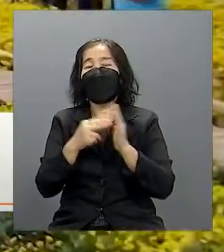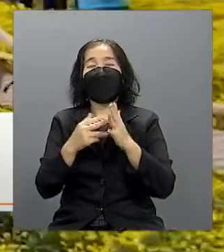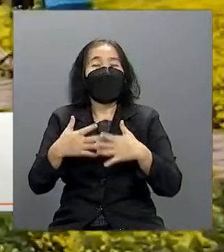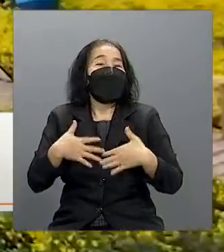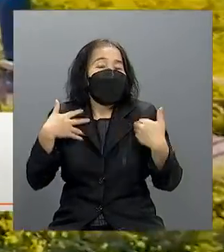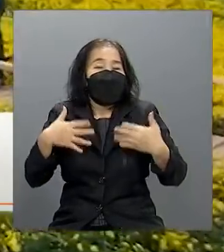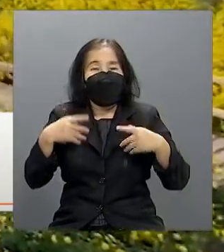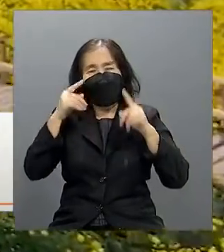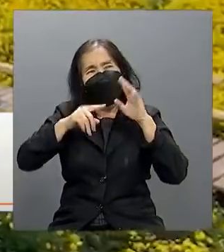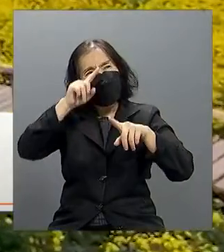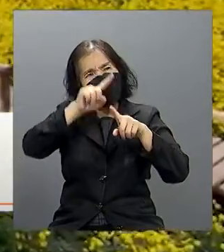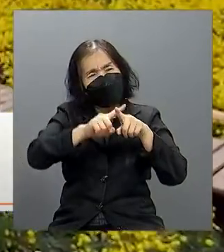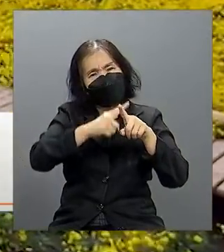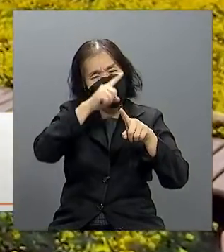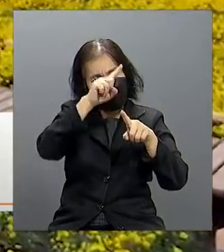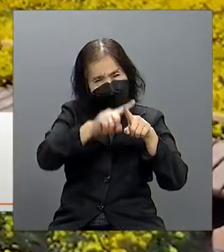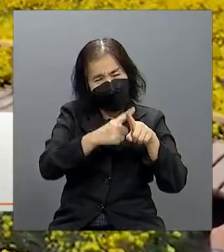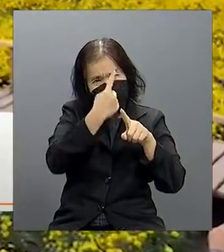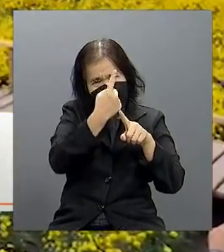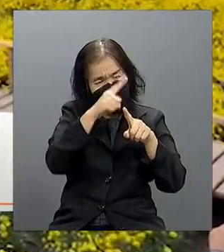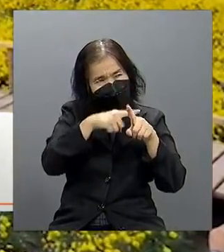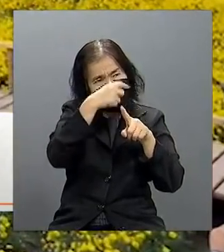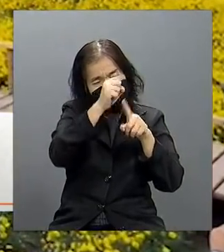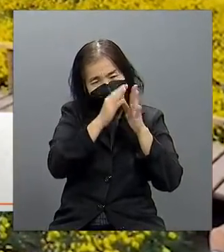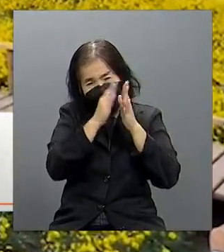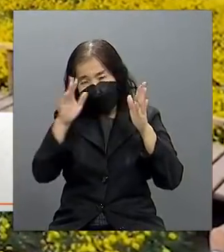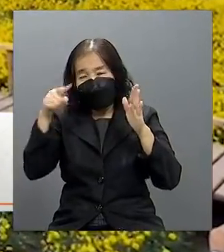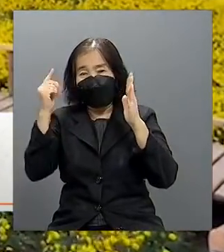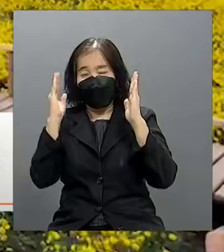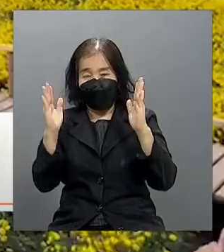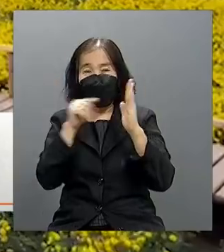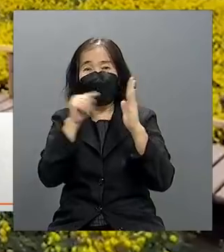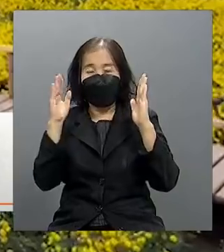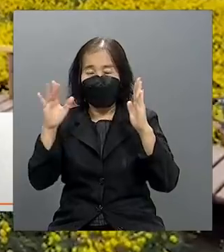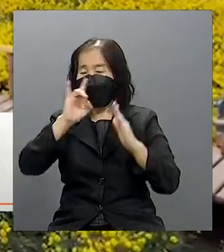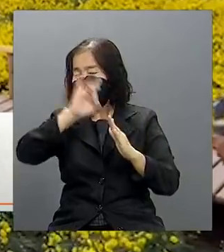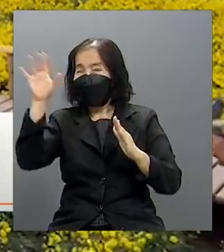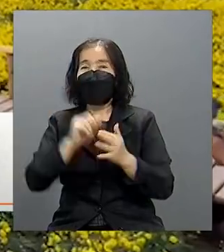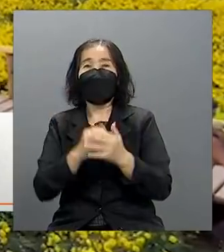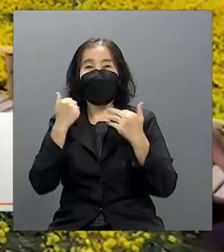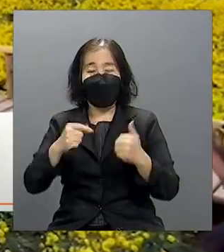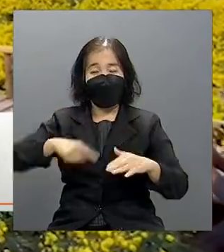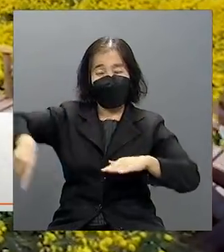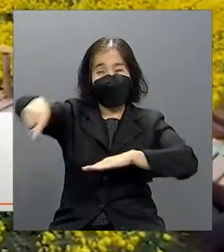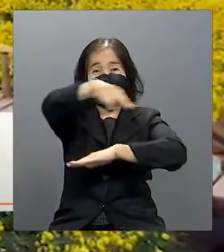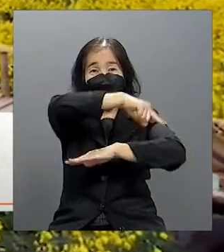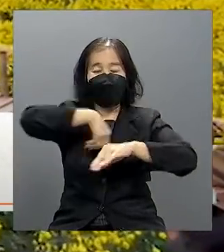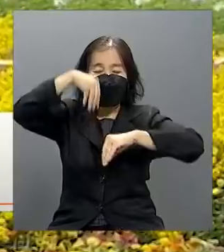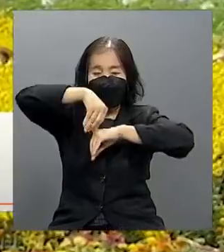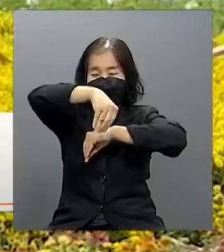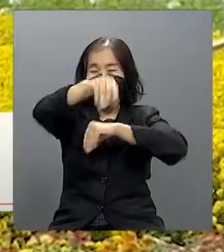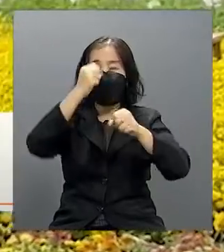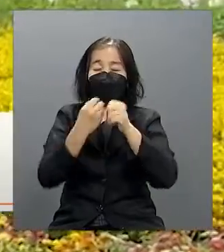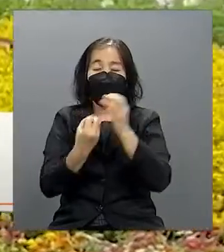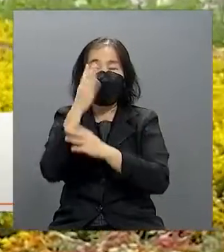มจนถึงต้นมกราคมค่ะเพียงปีละ1ครั้งเท่านั้นค่ะซึ่งพื้นที่ตรงนี้เป็นพื้นที่ปลูกแล้วก็แปรรูปสมุนไพรส่งขายสร้างร